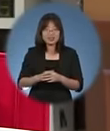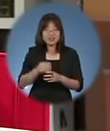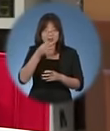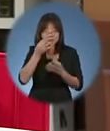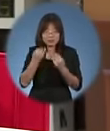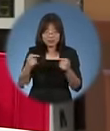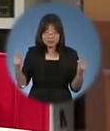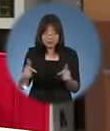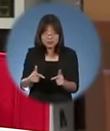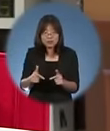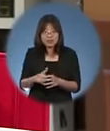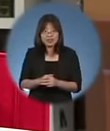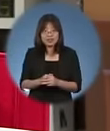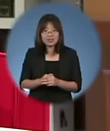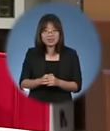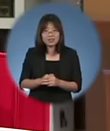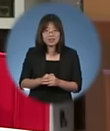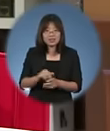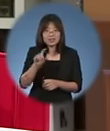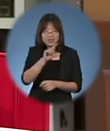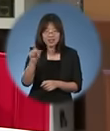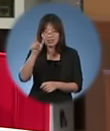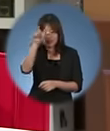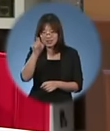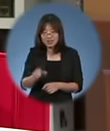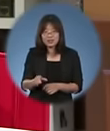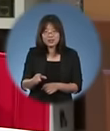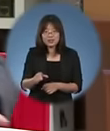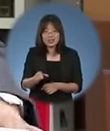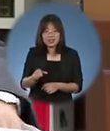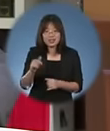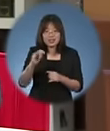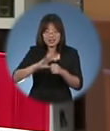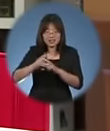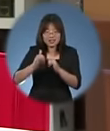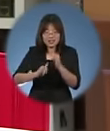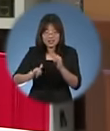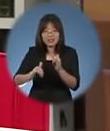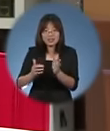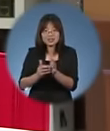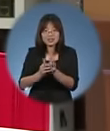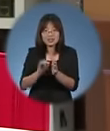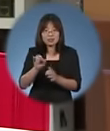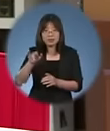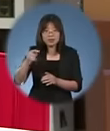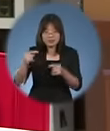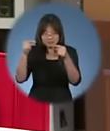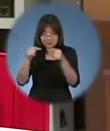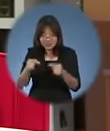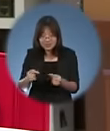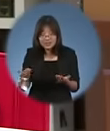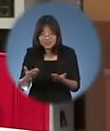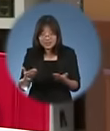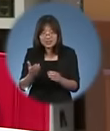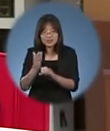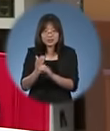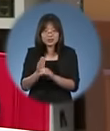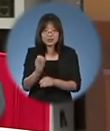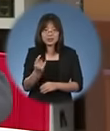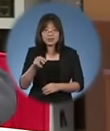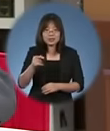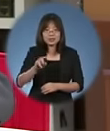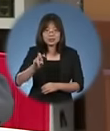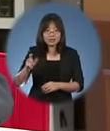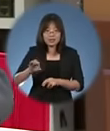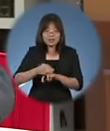많이 축소해서 가로, 세로, 세 개 사로 제안을 했습니다. 네, 네. 이제 이게 퍼즐 맞추는 작업이거든요. 그래서 지금 오스만 제국을